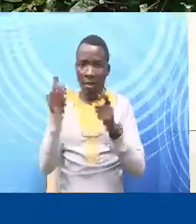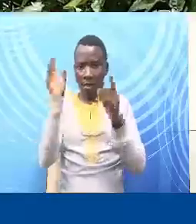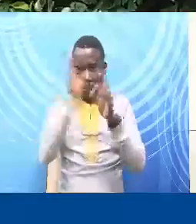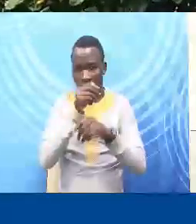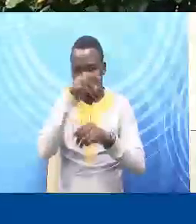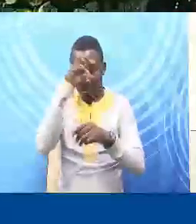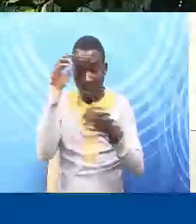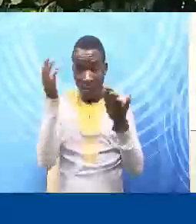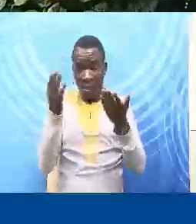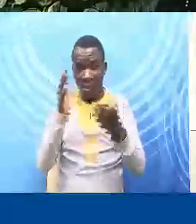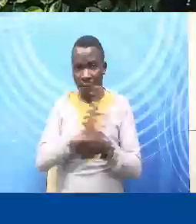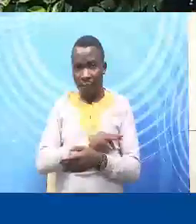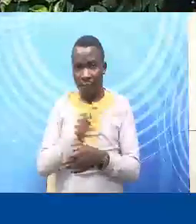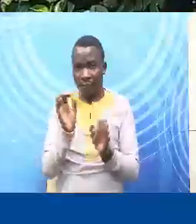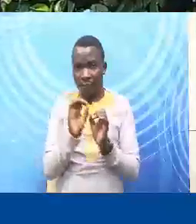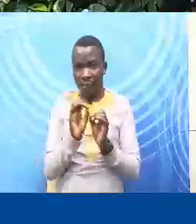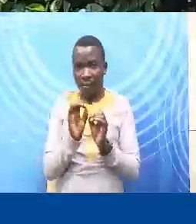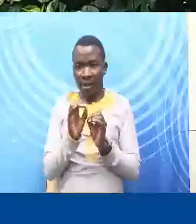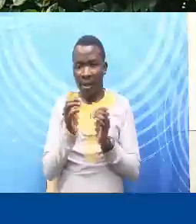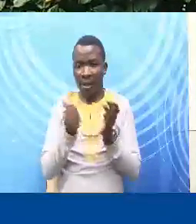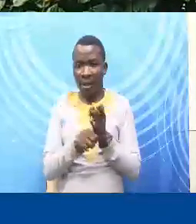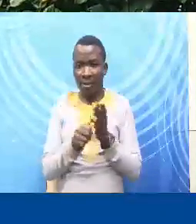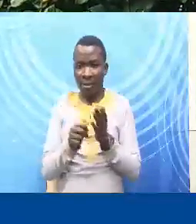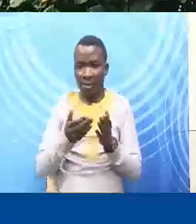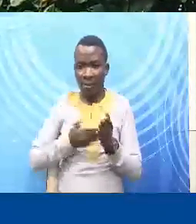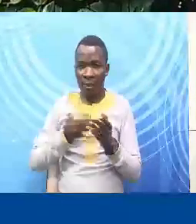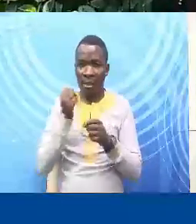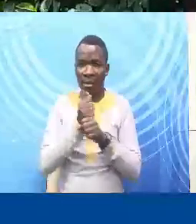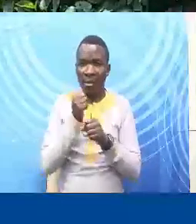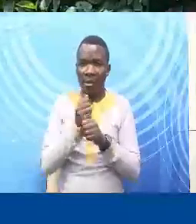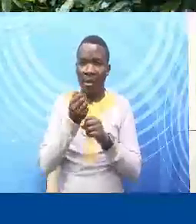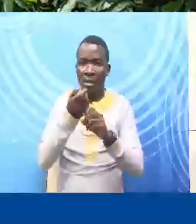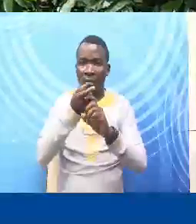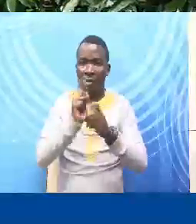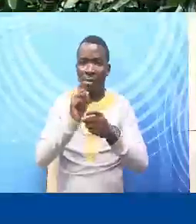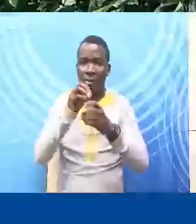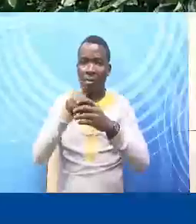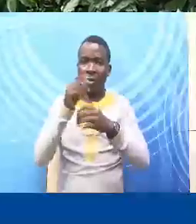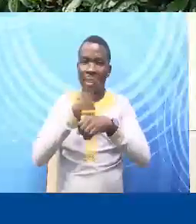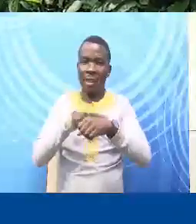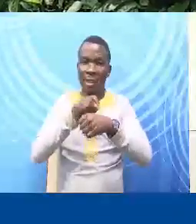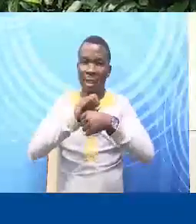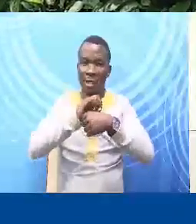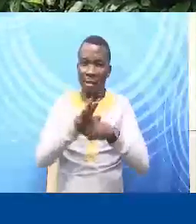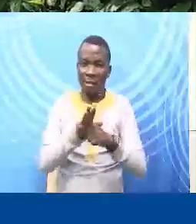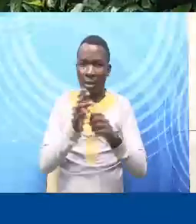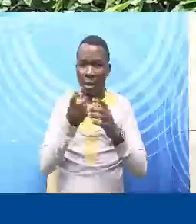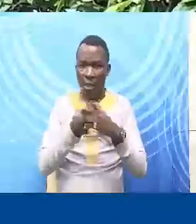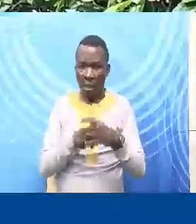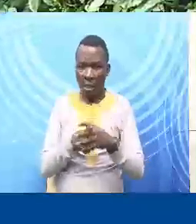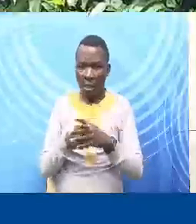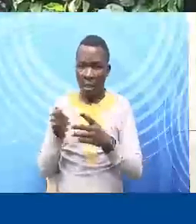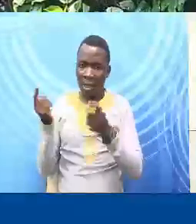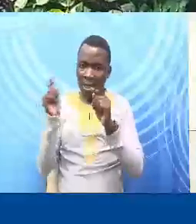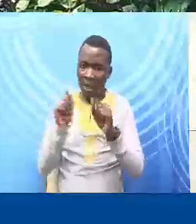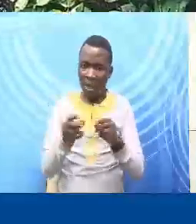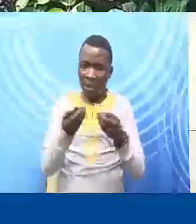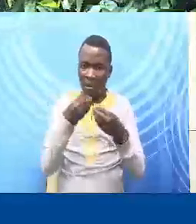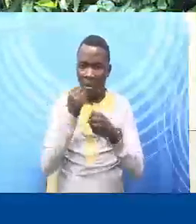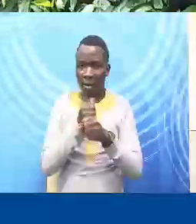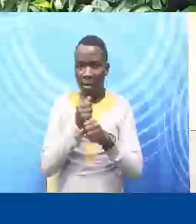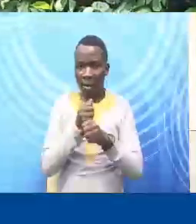batishyurwa. Ikibazo dufitanye nabakoreye kuva mu gihe cya corona itangira, naraje bampakazi ndakora mpakora